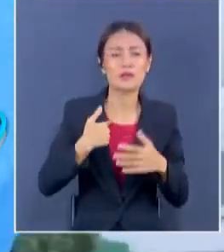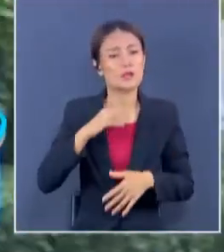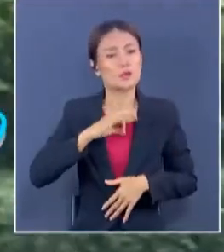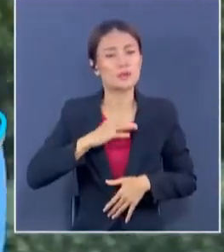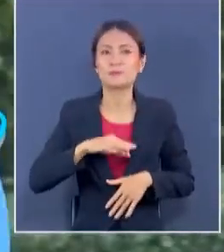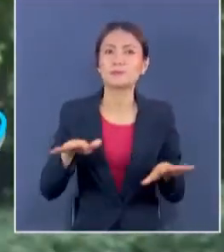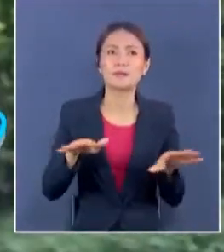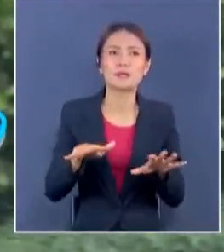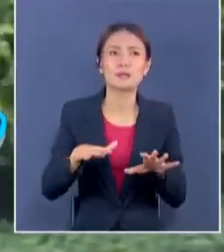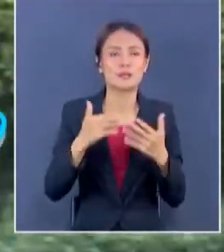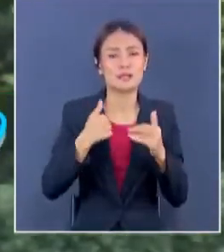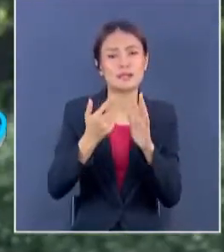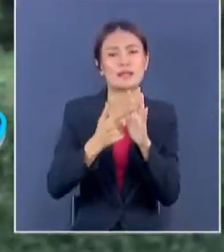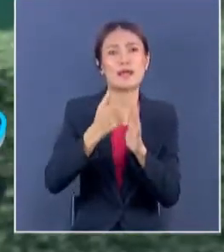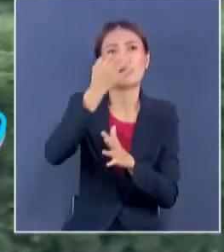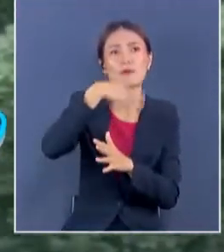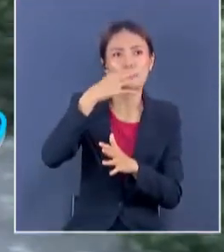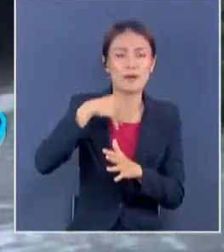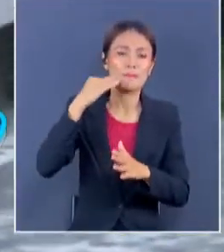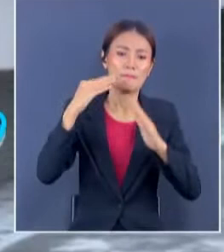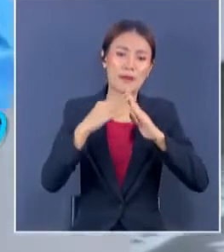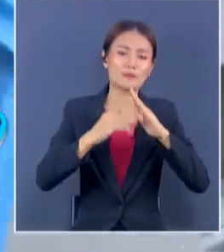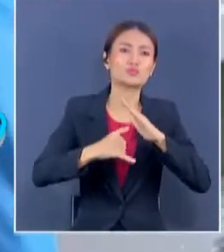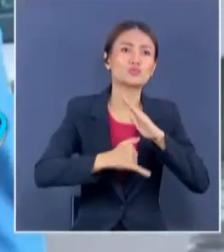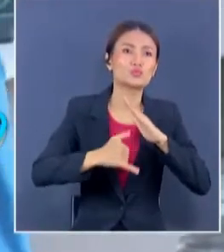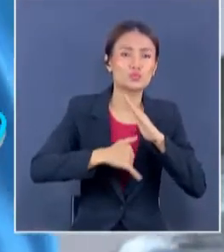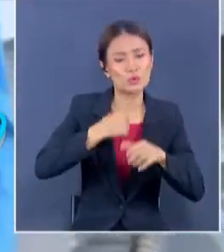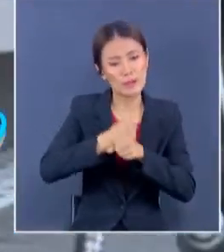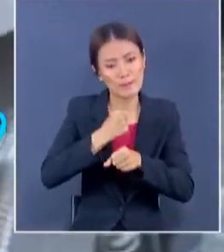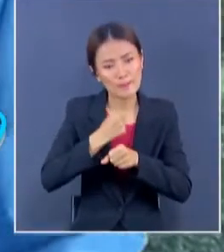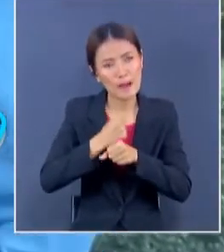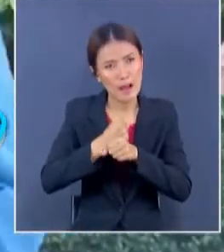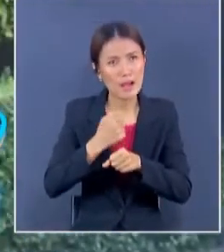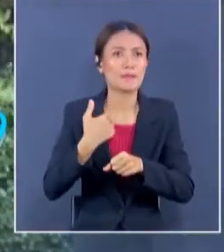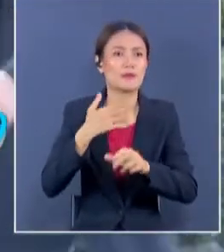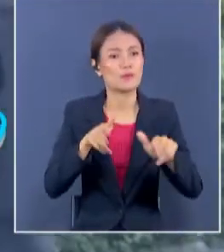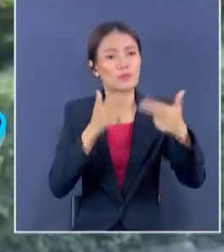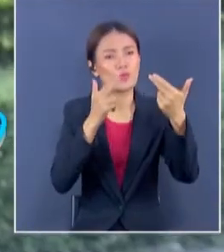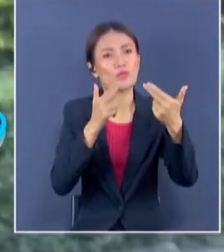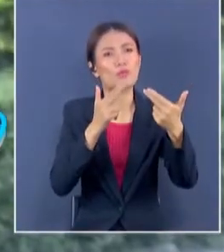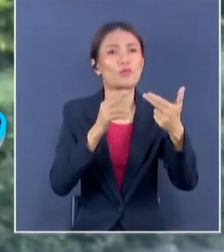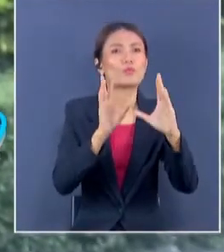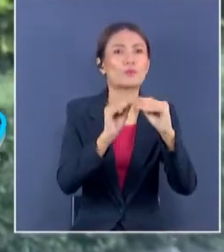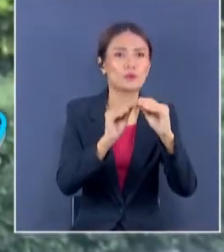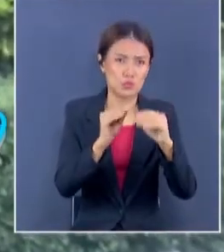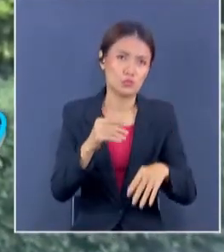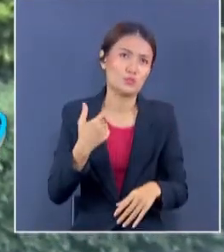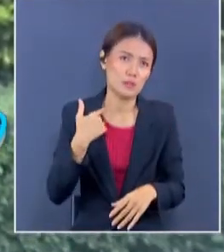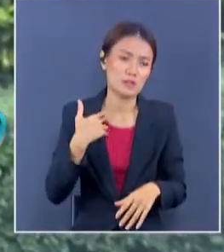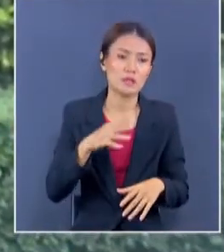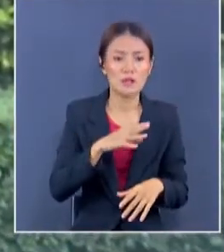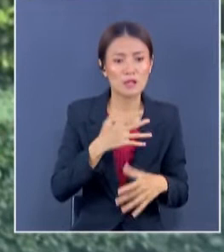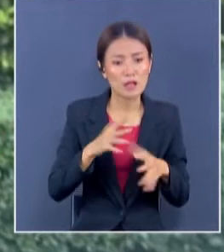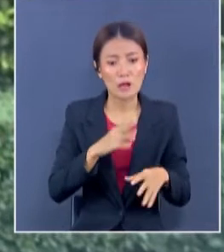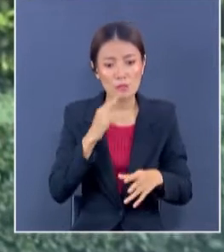ฏิบัติตามคำสั่งของแพทย์แล้วก็ต้อง work from home ครับมีการประชุมผ่านระบบซูมจนกว่าหมอจะอนุญาตให้กลับไปปฏิบัติงาน